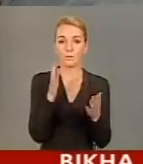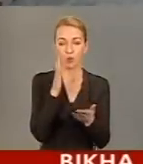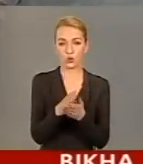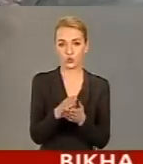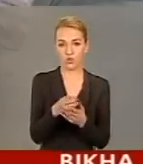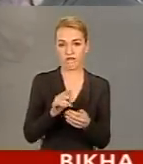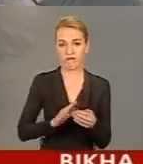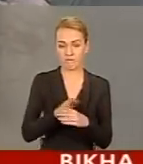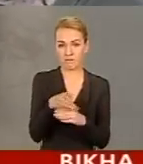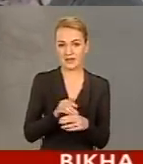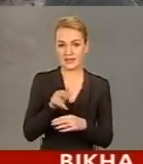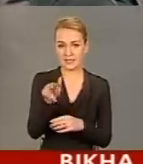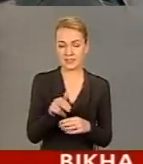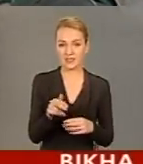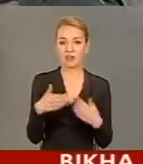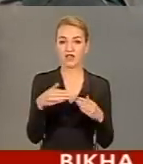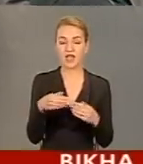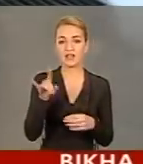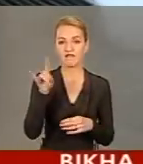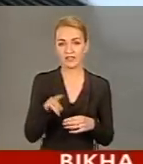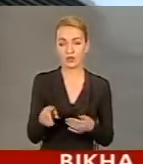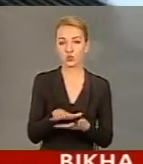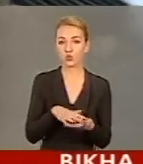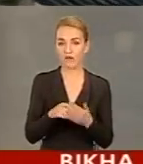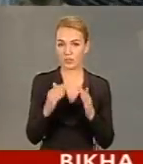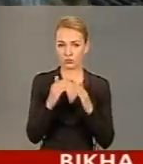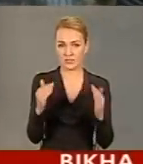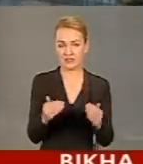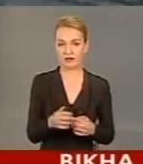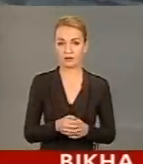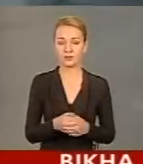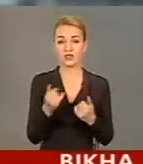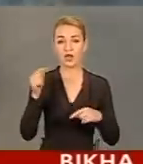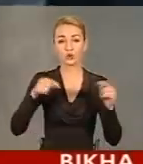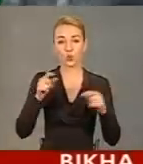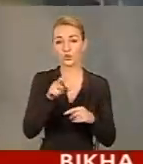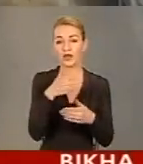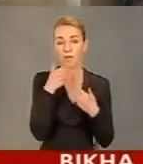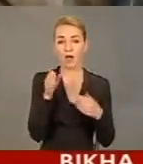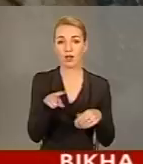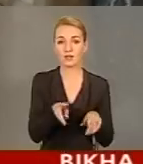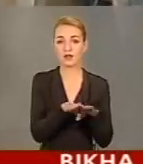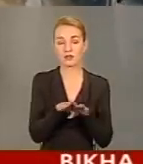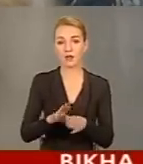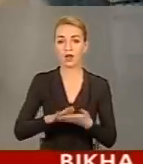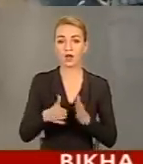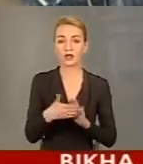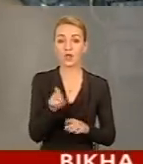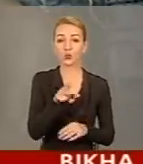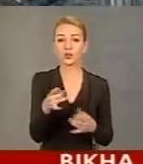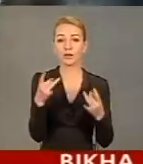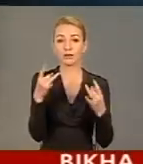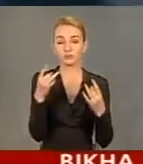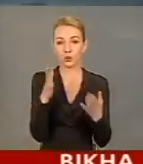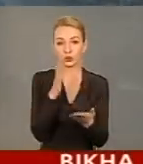під'їзді. Здебільшого двері і вікна зі зруйнованих будівель. Зараз на вулиці дощ, тут людей майже немає, але ось стандартна картина в Дебальцево. Люди просто